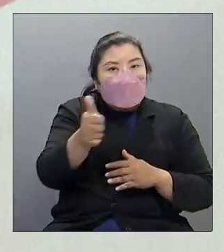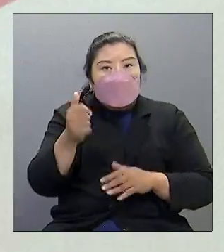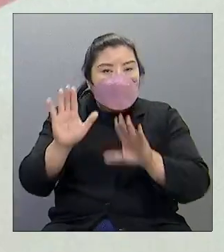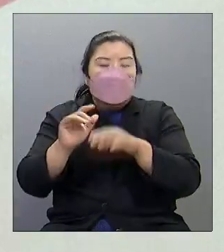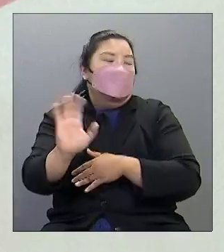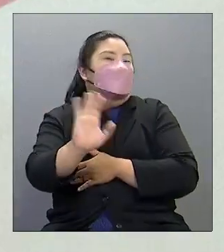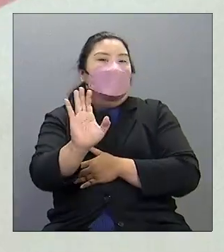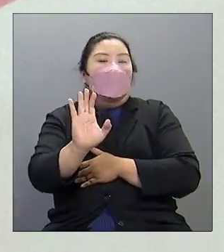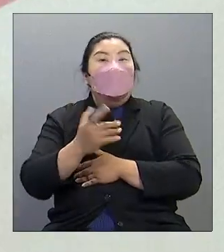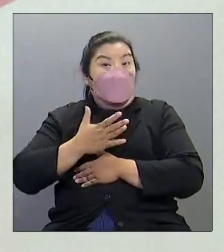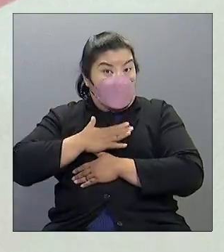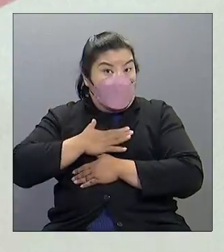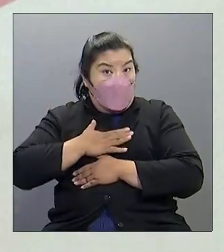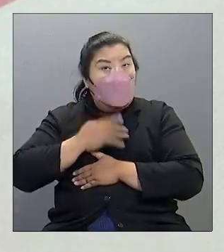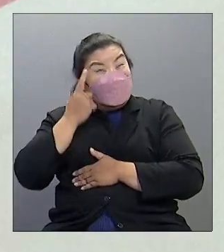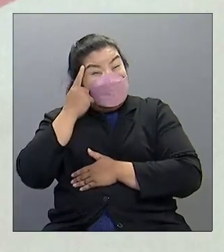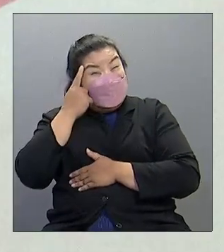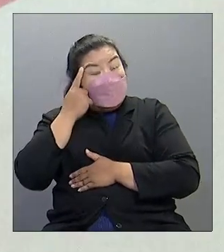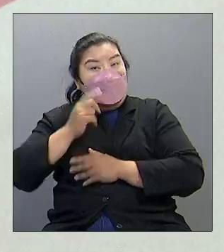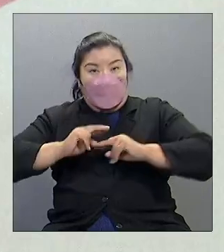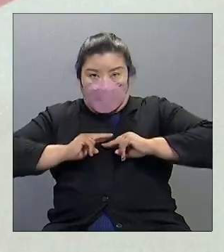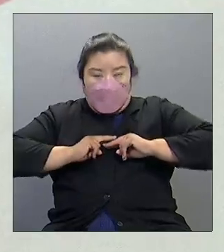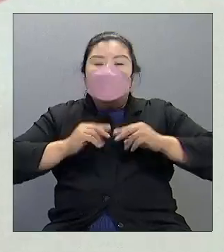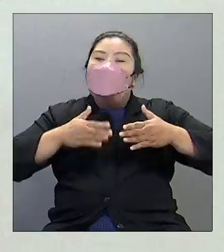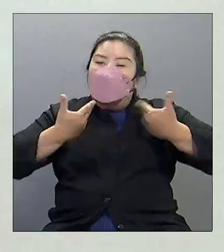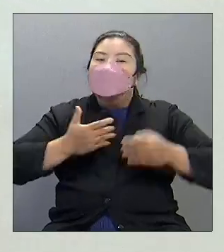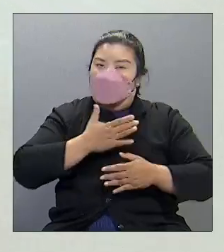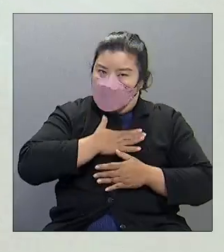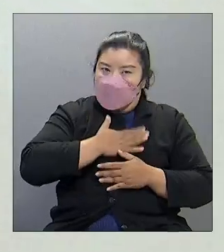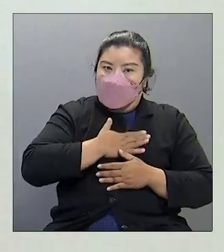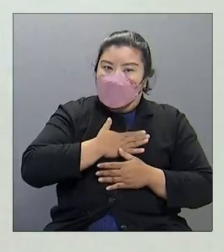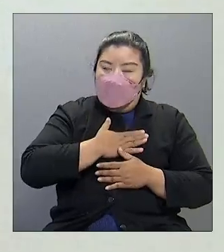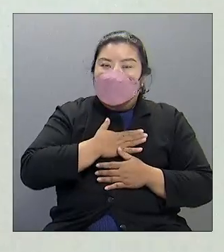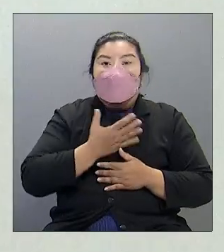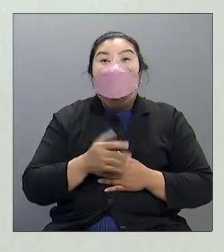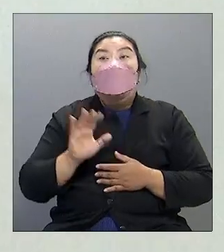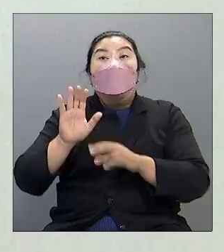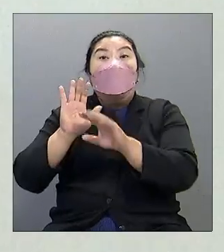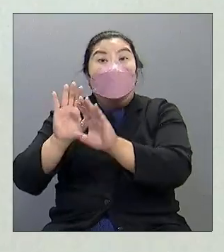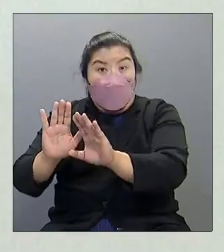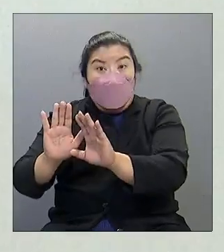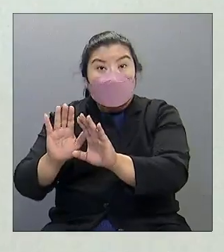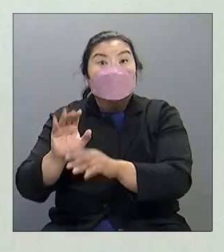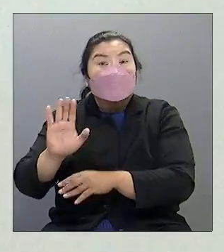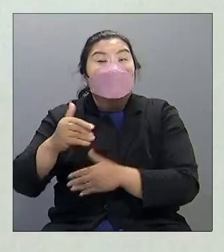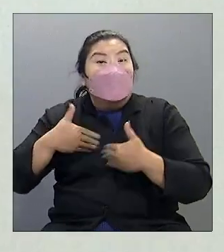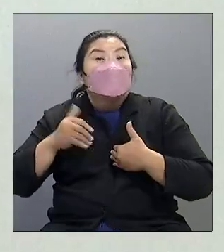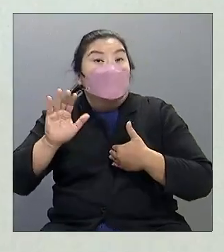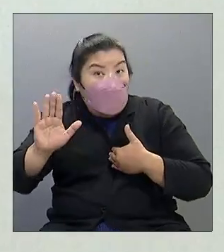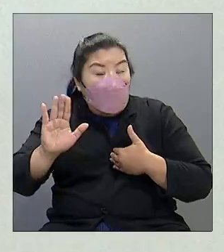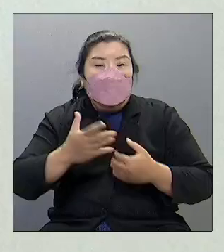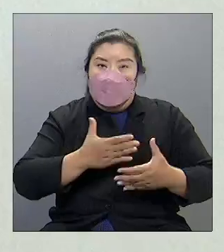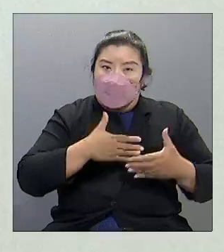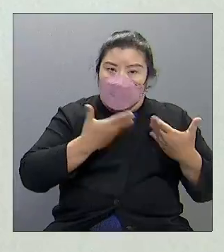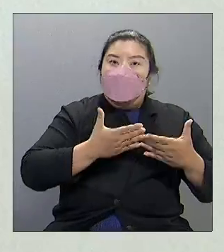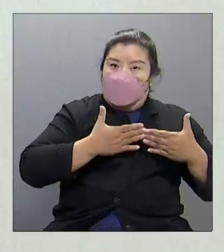ัทำอะไรก็ตามครัเกิดมาชีวตหนึ่นะเราอิงกความสุขในชีิเราดกวาบางคนมเปปัจเจก แบบนี้เราสุข แบบนี้เราชอบ แบนี้